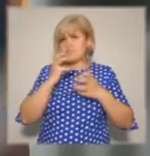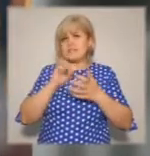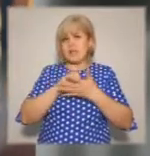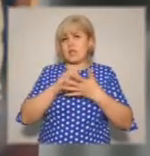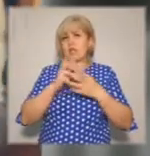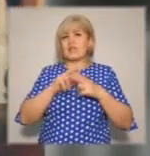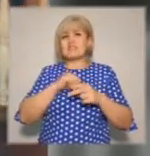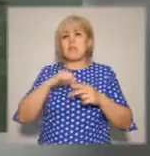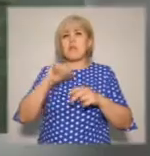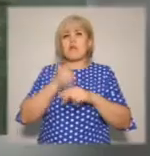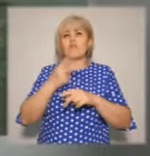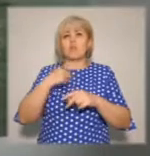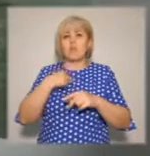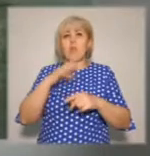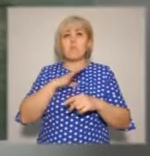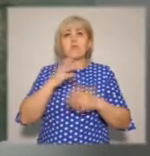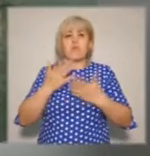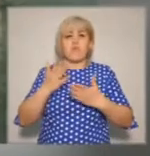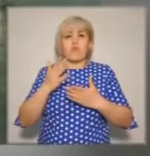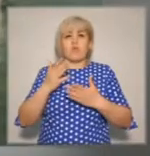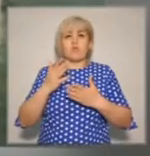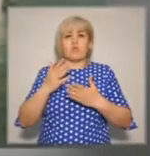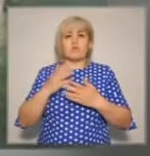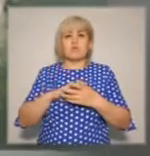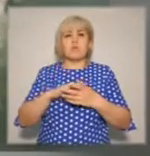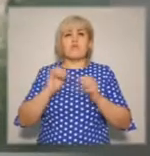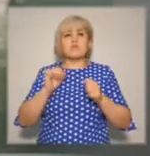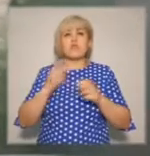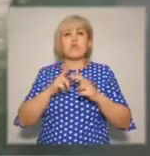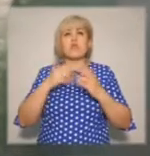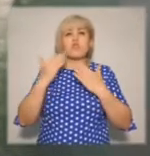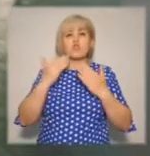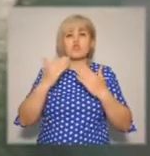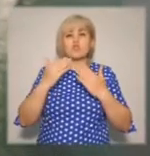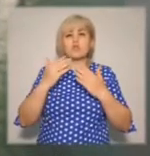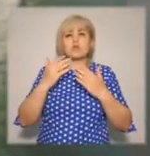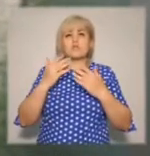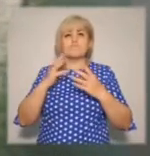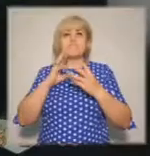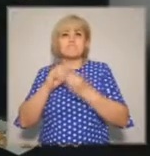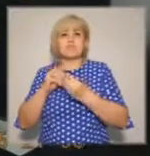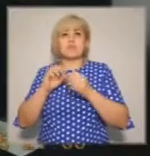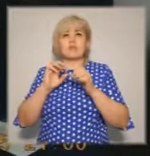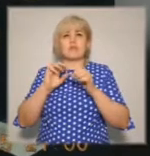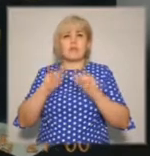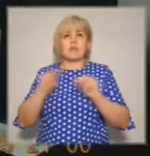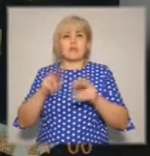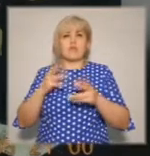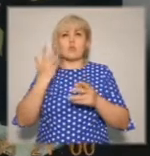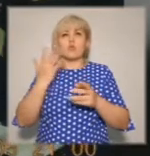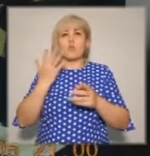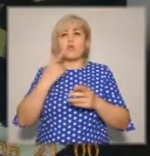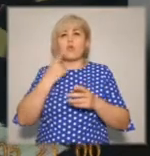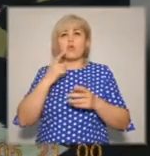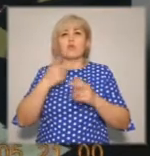занятий. Возможно, это сформировало отношение тренер, которое... Говорила, что танец – это круто, что танец – это